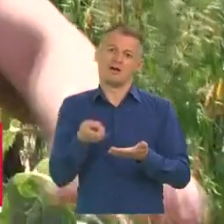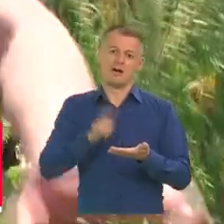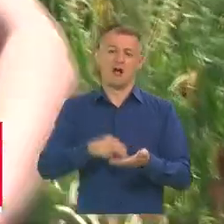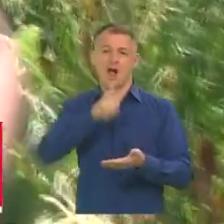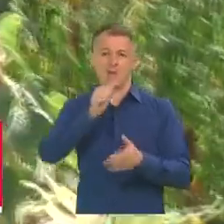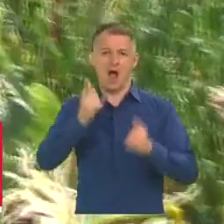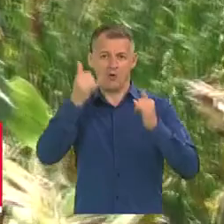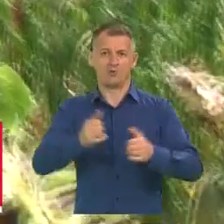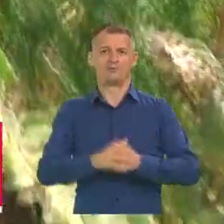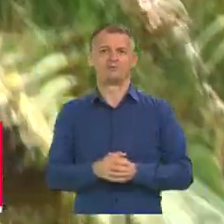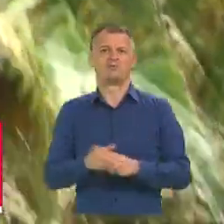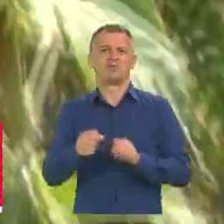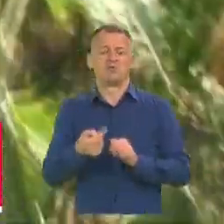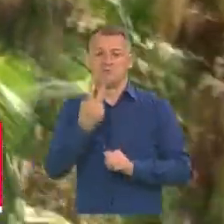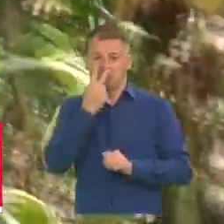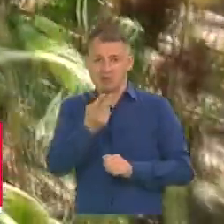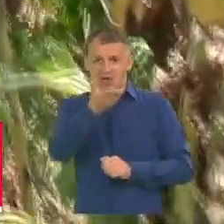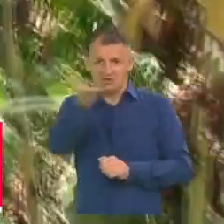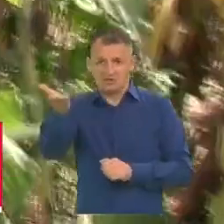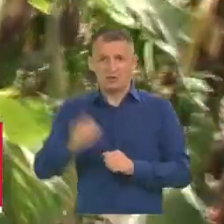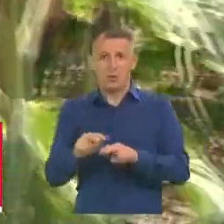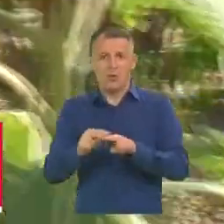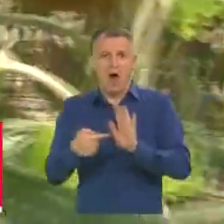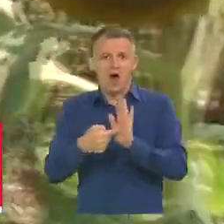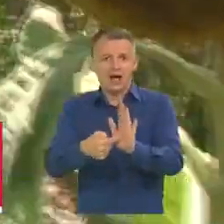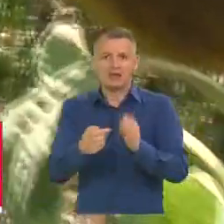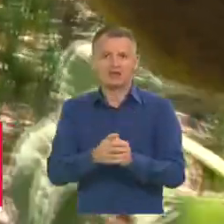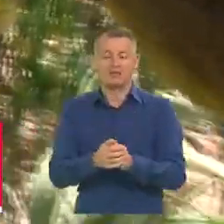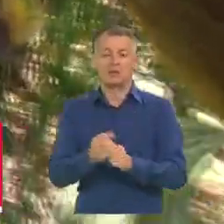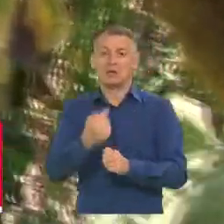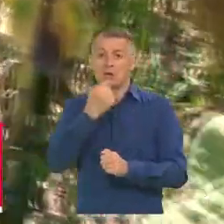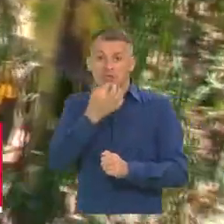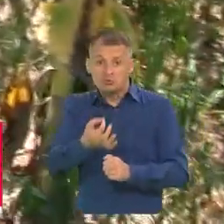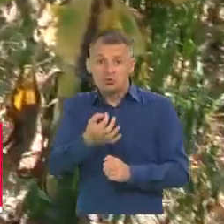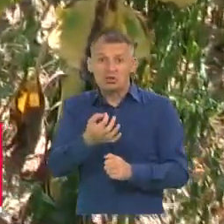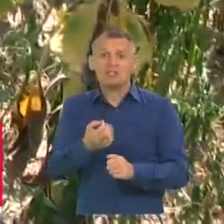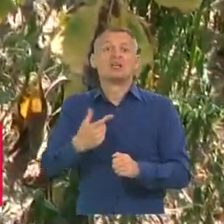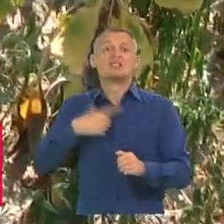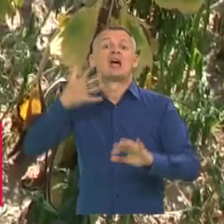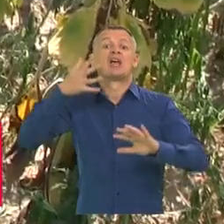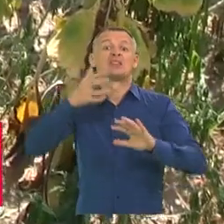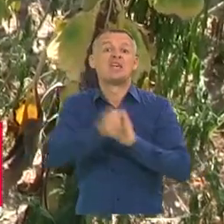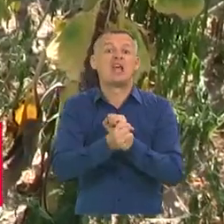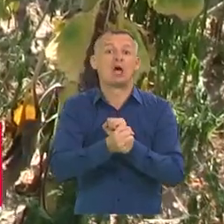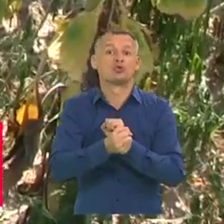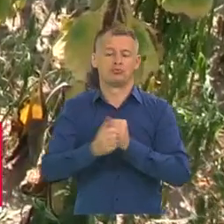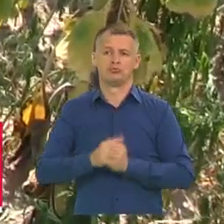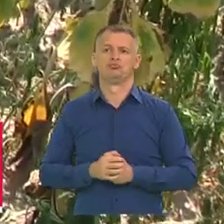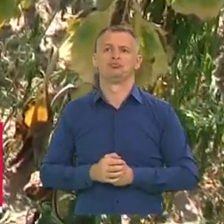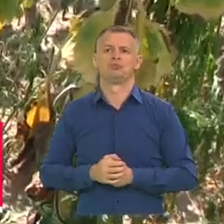Uitați-vă și dumneavoastră cum arată cultura. Eu zic că este dezastru. Pur și simplu,